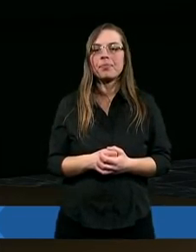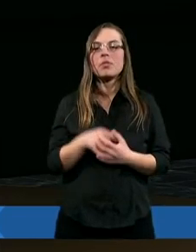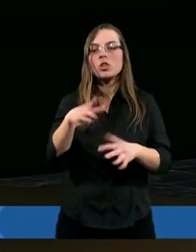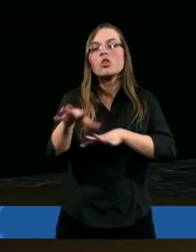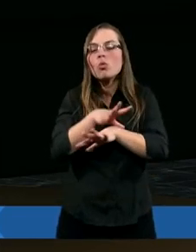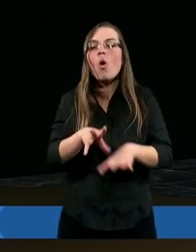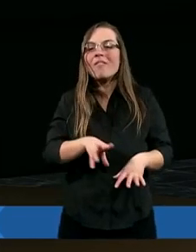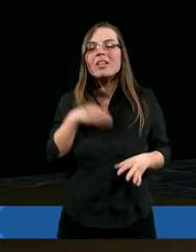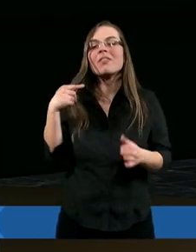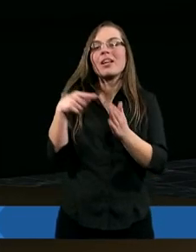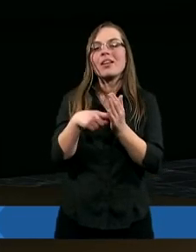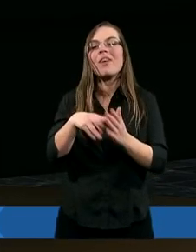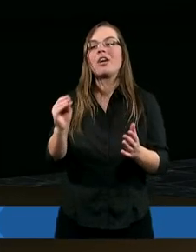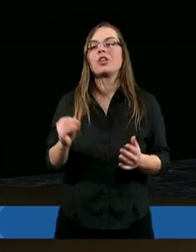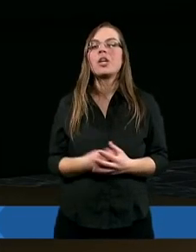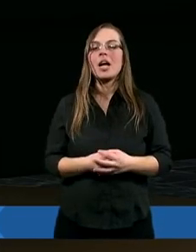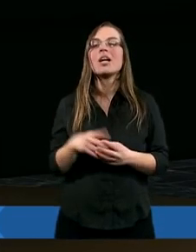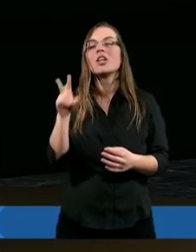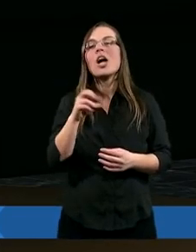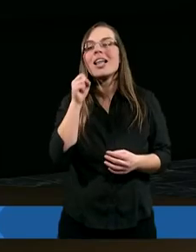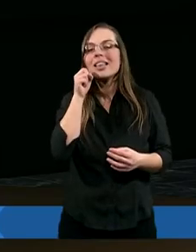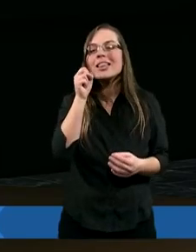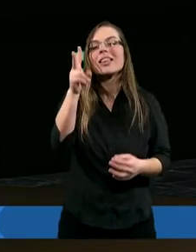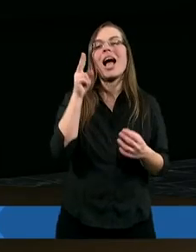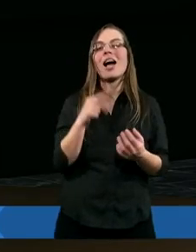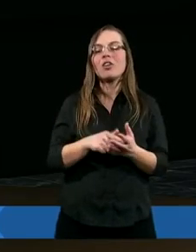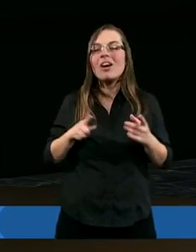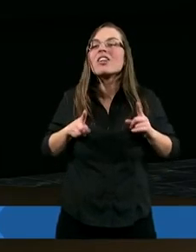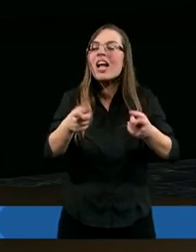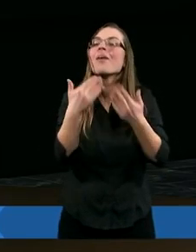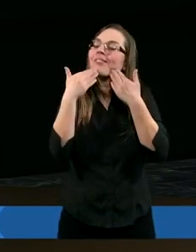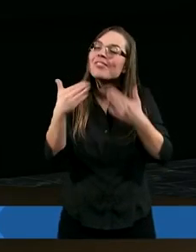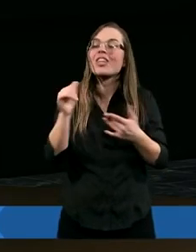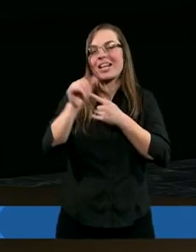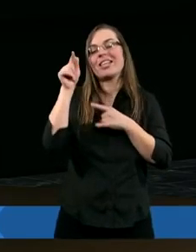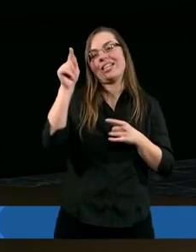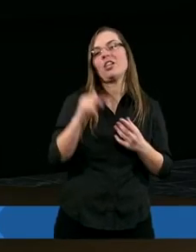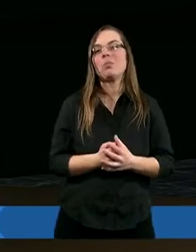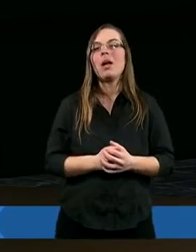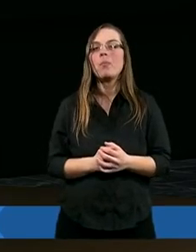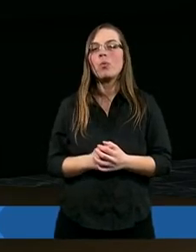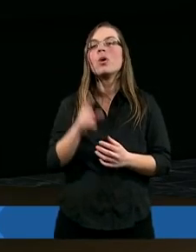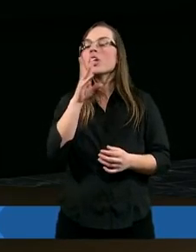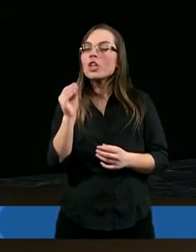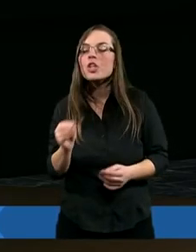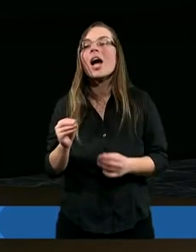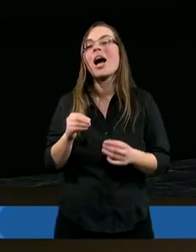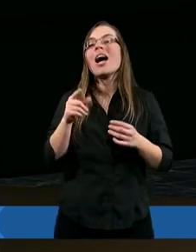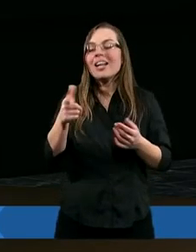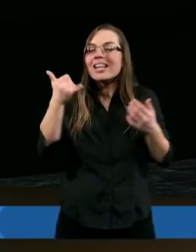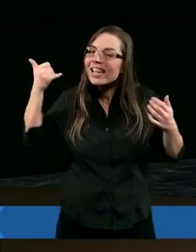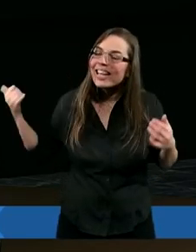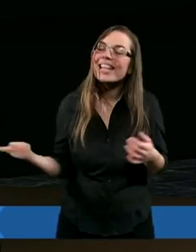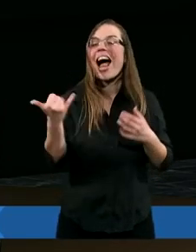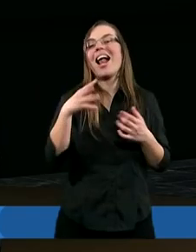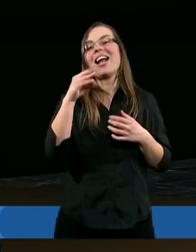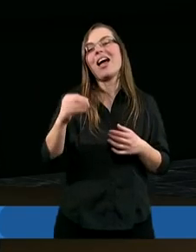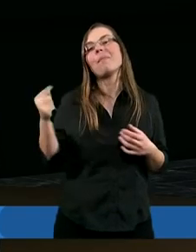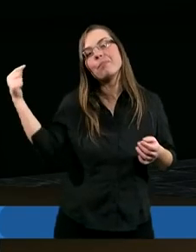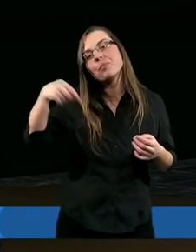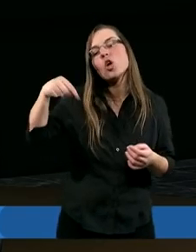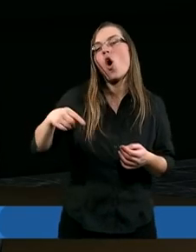Duchowi Świętemu, że tak działa, że stale